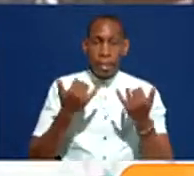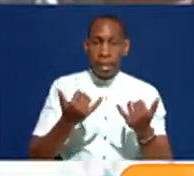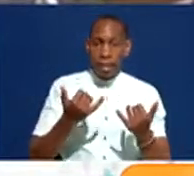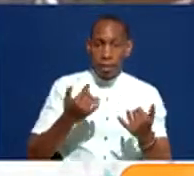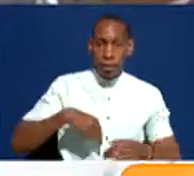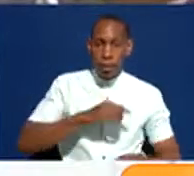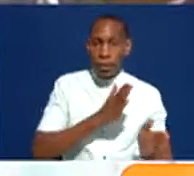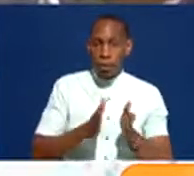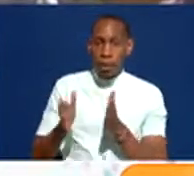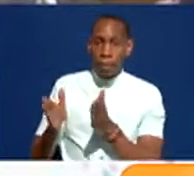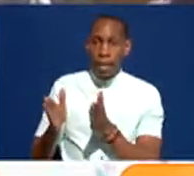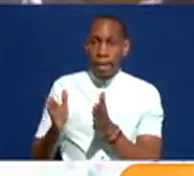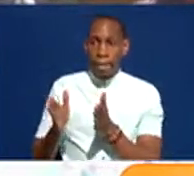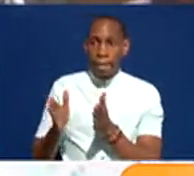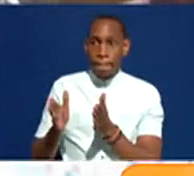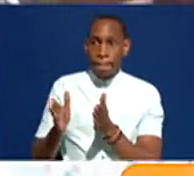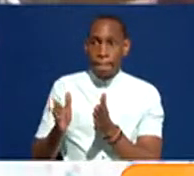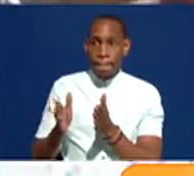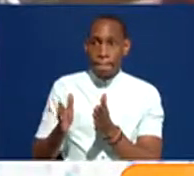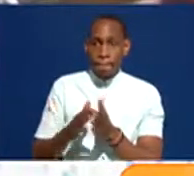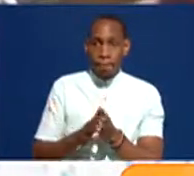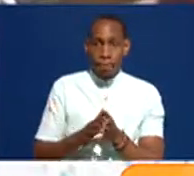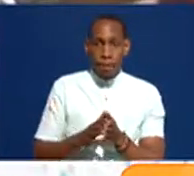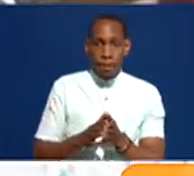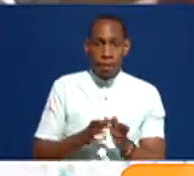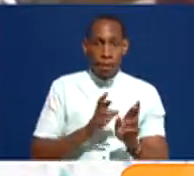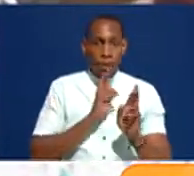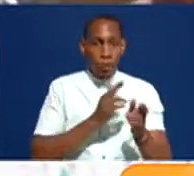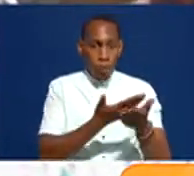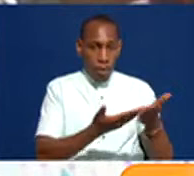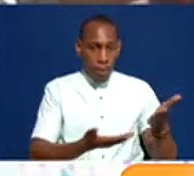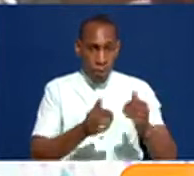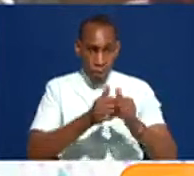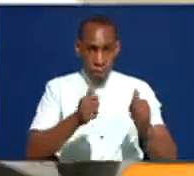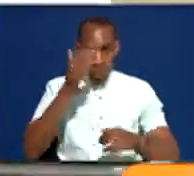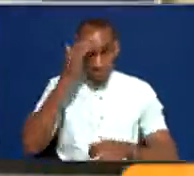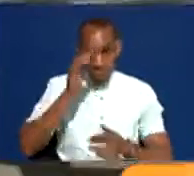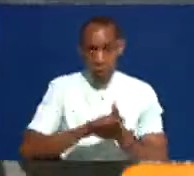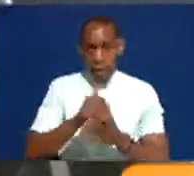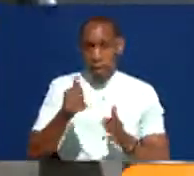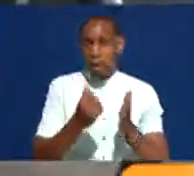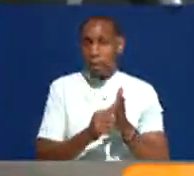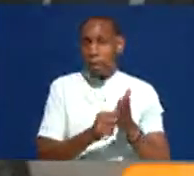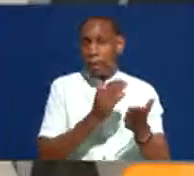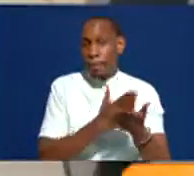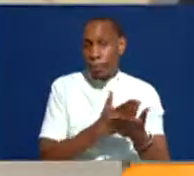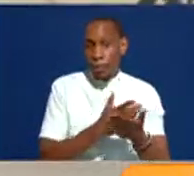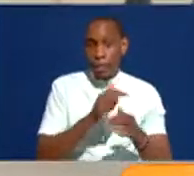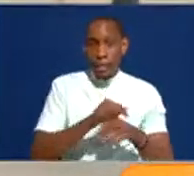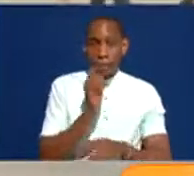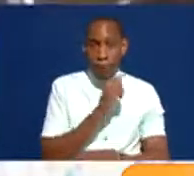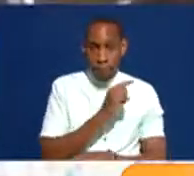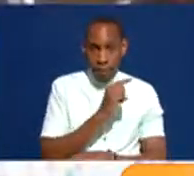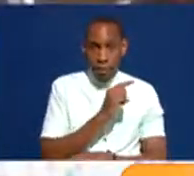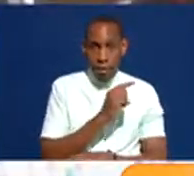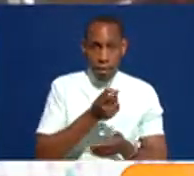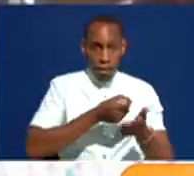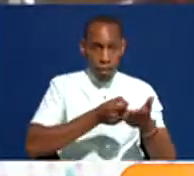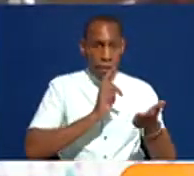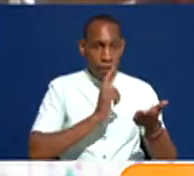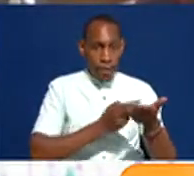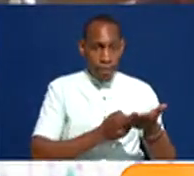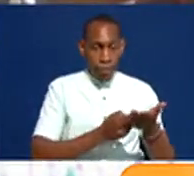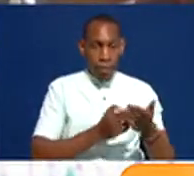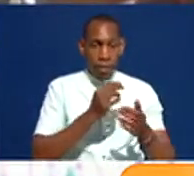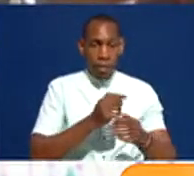tumepanga kuwa profile vizuri, tujue wenye wako na shida kamili. Tukishamaliza hiyo ambayo itafanywa na my